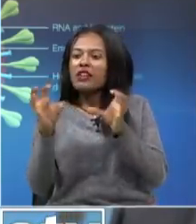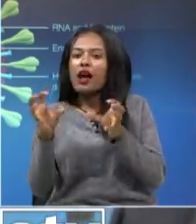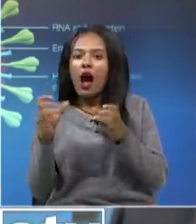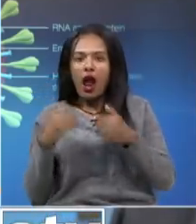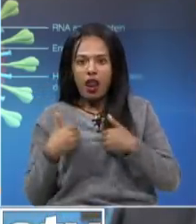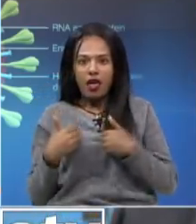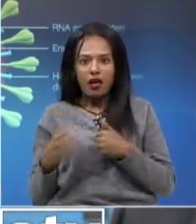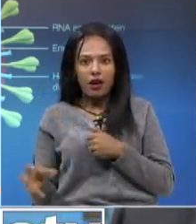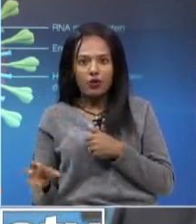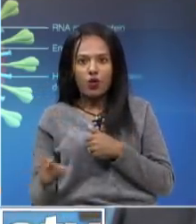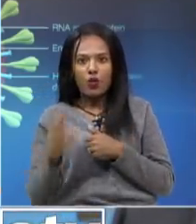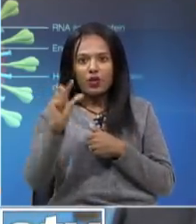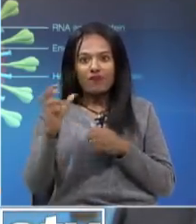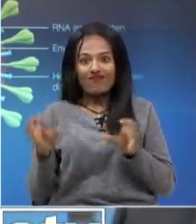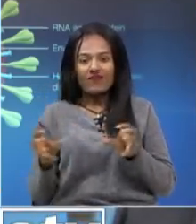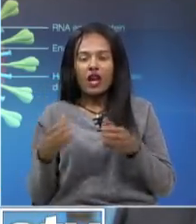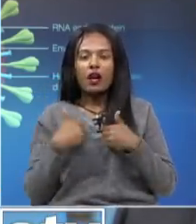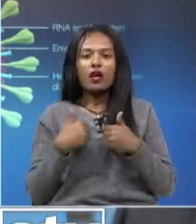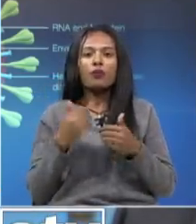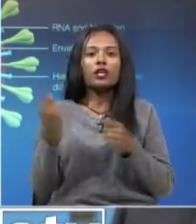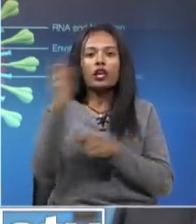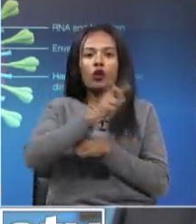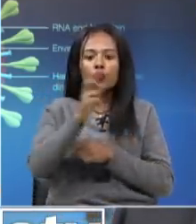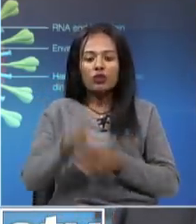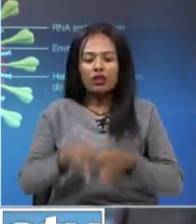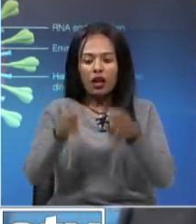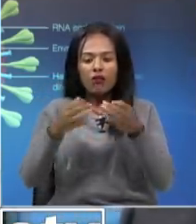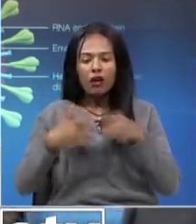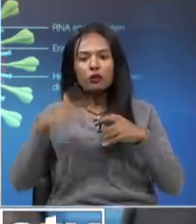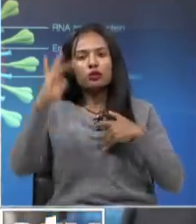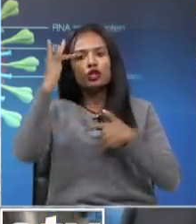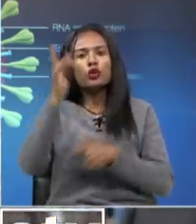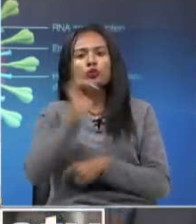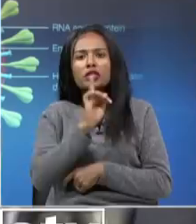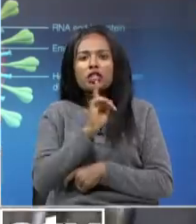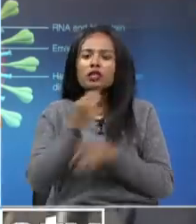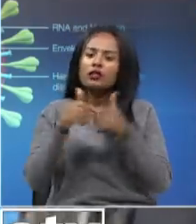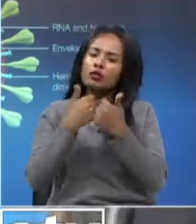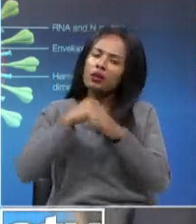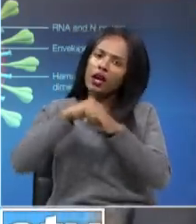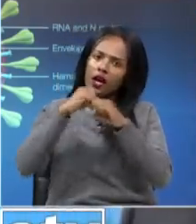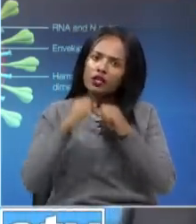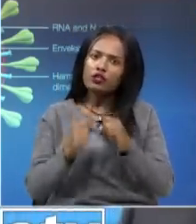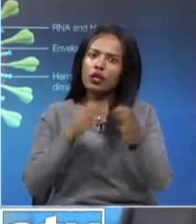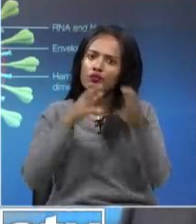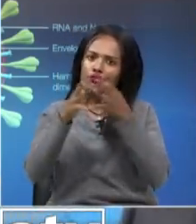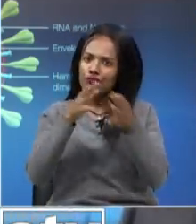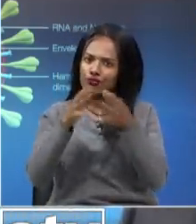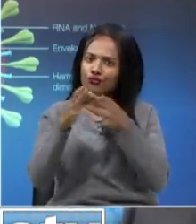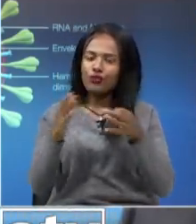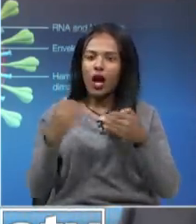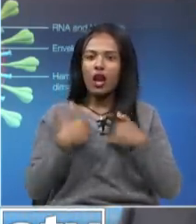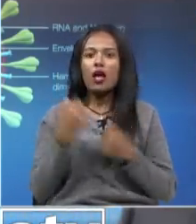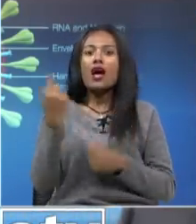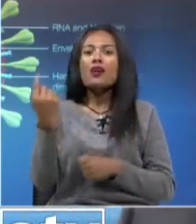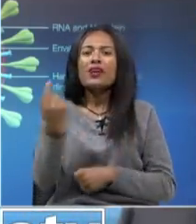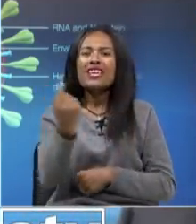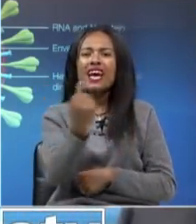በየቀኑ እየተላለፈ ያለበት አግባብ ነው። በሽታው ምንነት እንዴት መከላከል እንዳለባቸው እንዲሁም